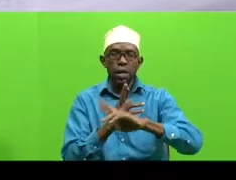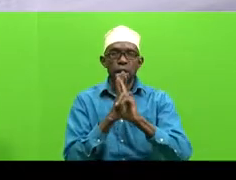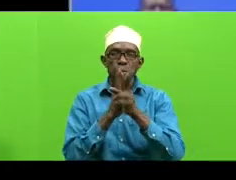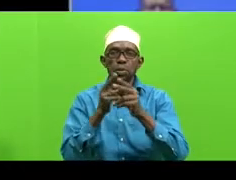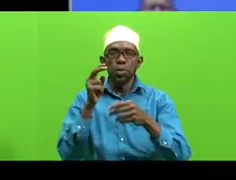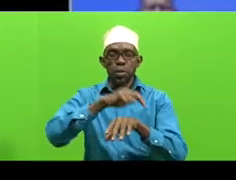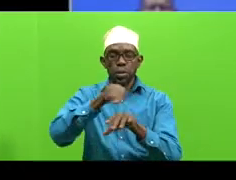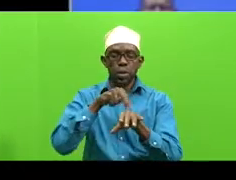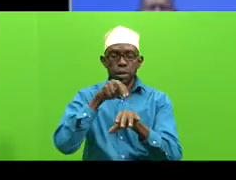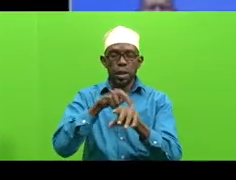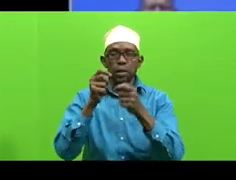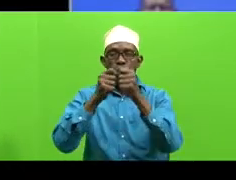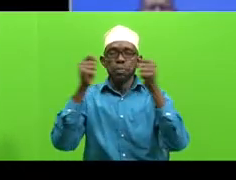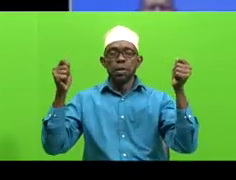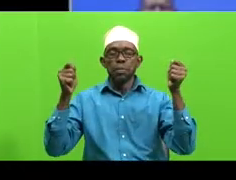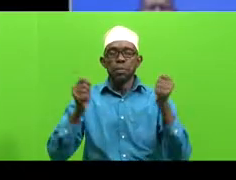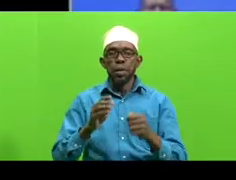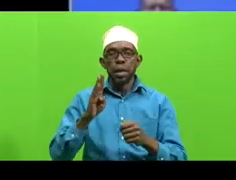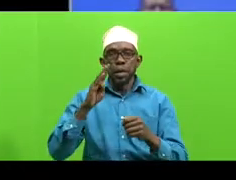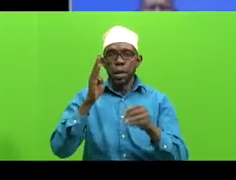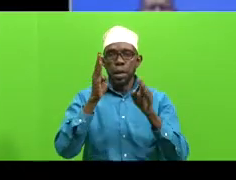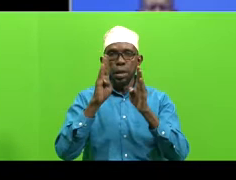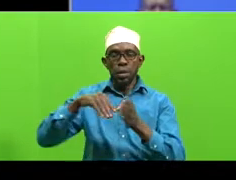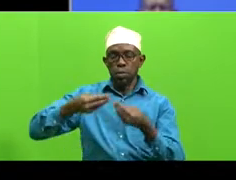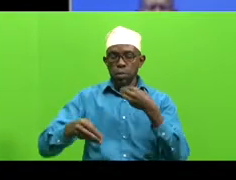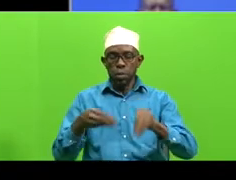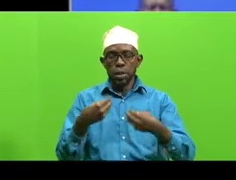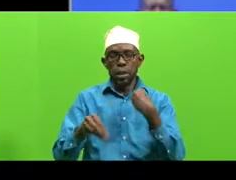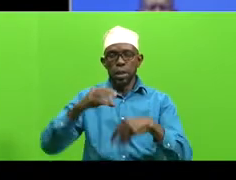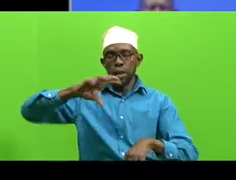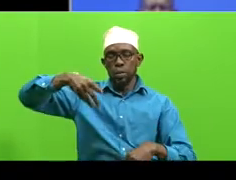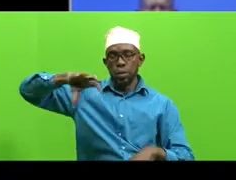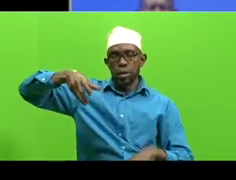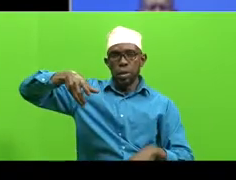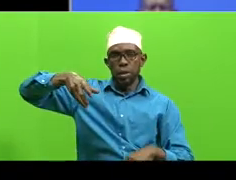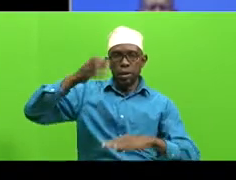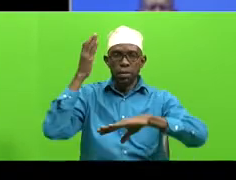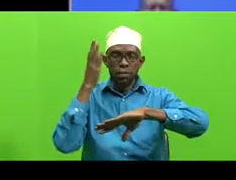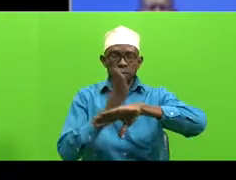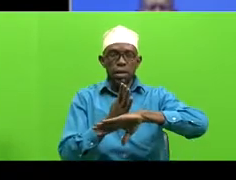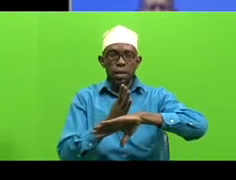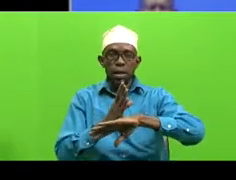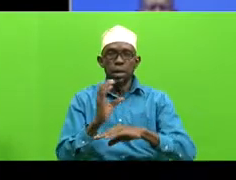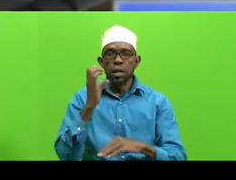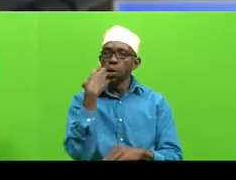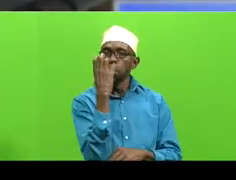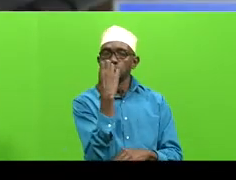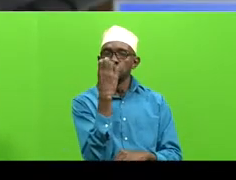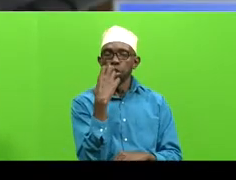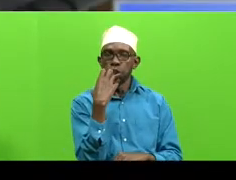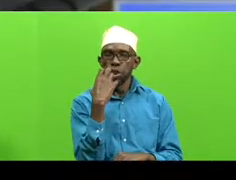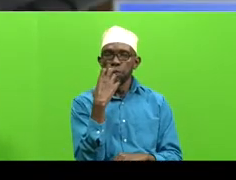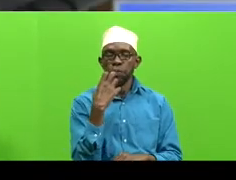Nation was circulated in Busia County during the primaries. The fake cover claimed that the Orange Democratic